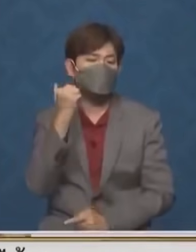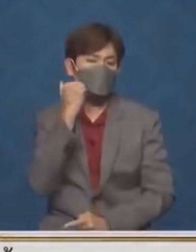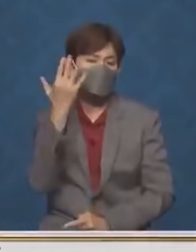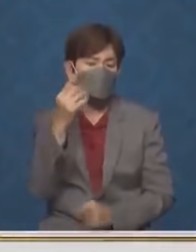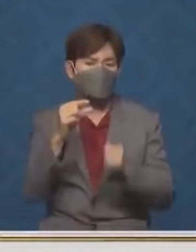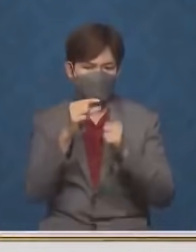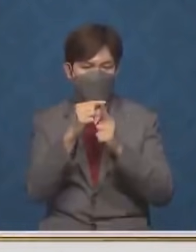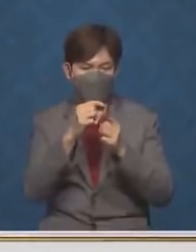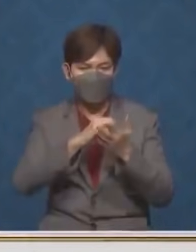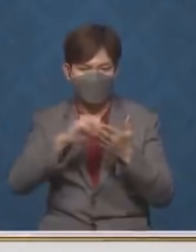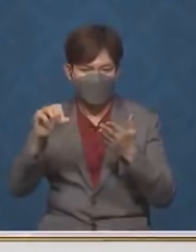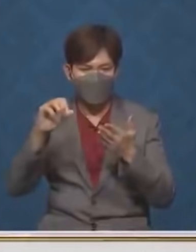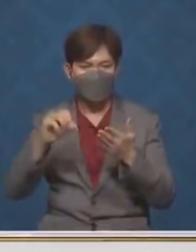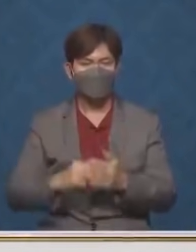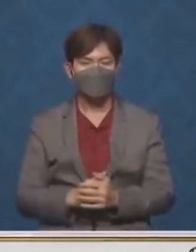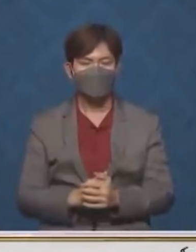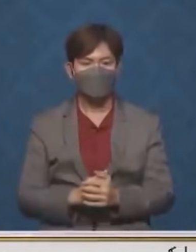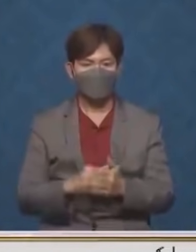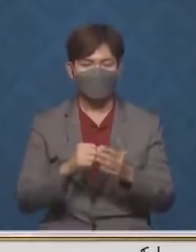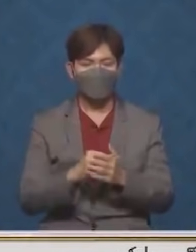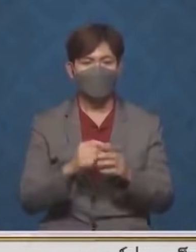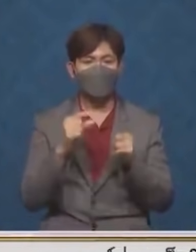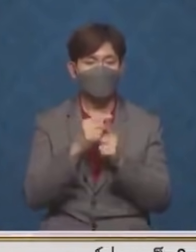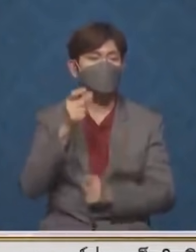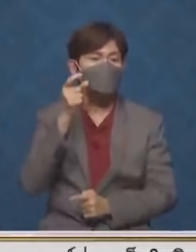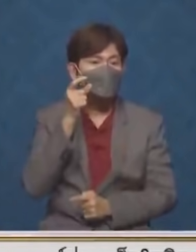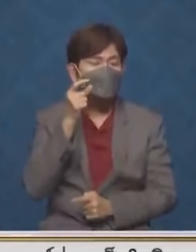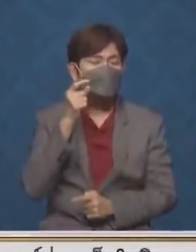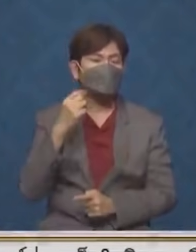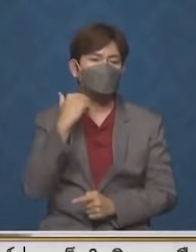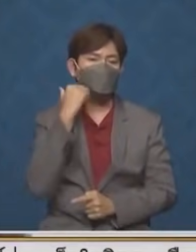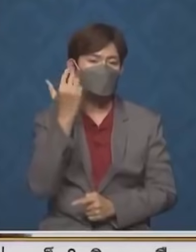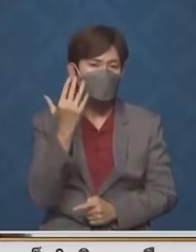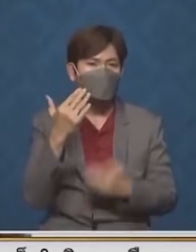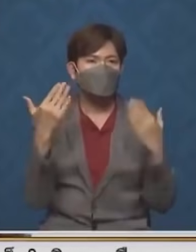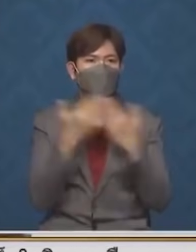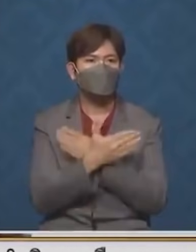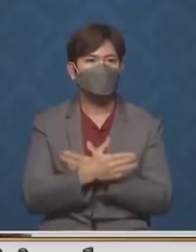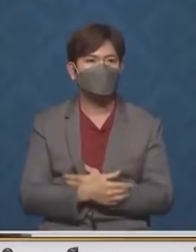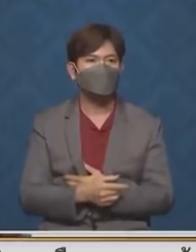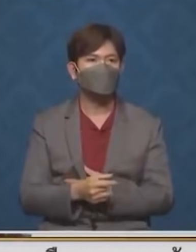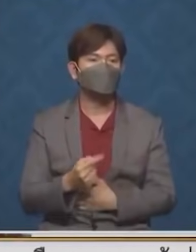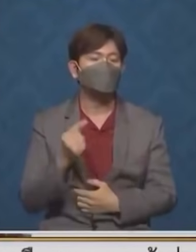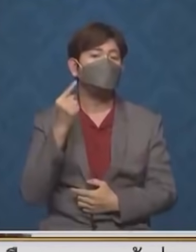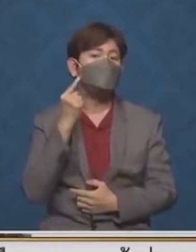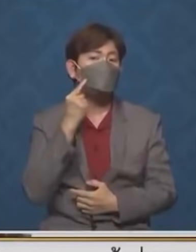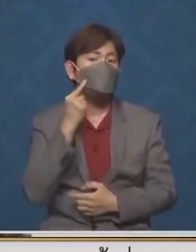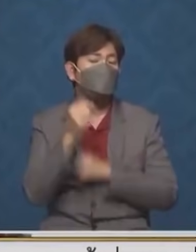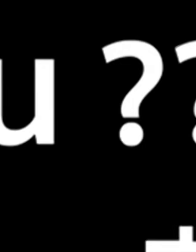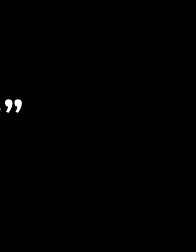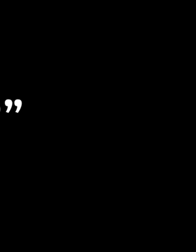นะครับ พันคำว่าหน้าด้านหน้าไม่มียางอายเป็นหน้าที่มีอายุ67ปีแล้วกันครับ โอเค